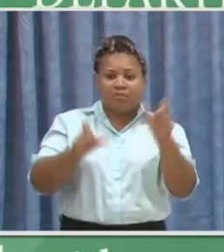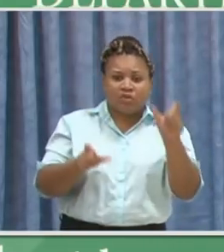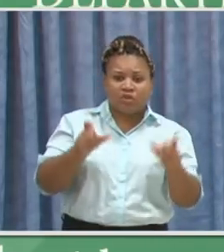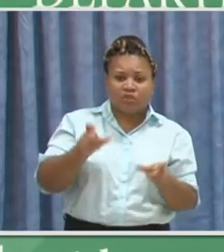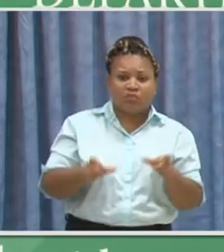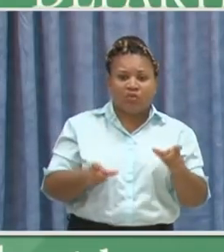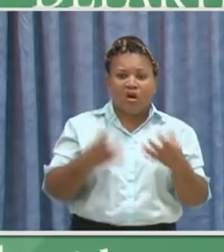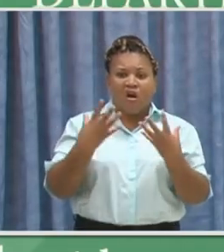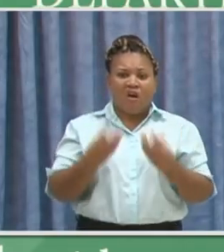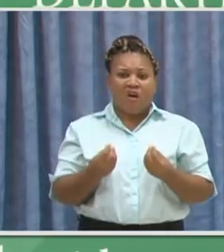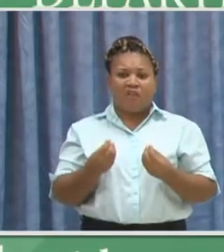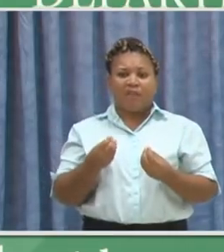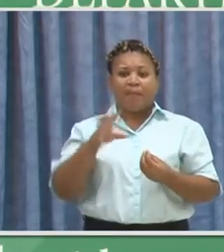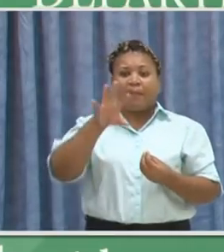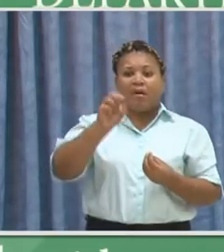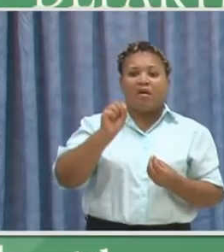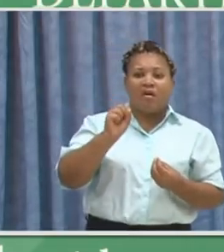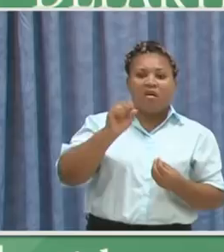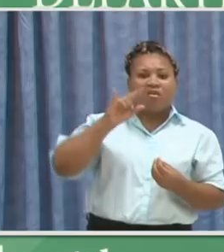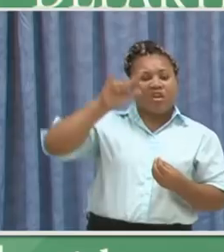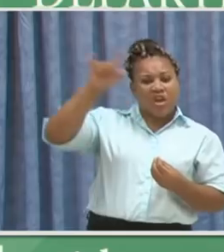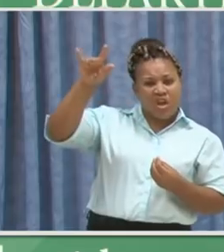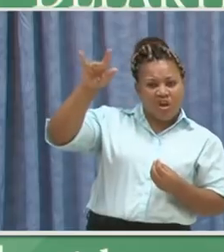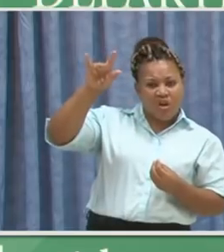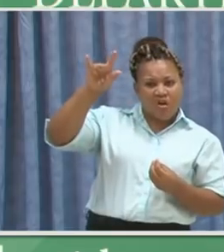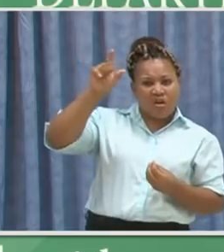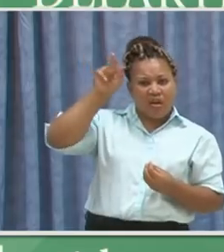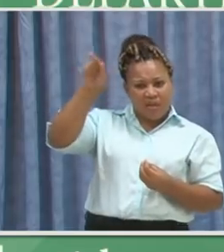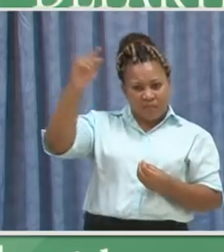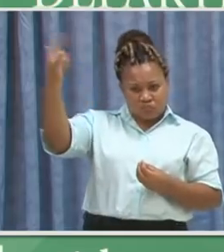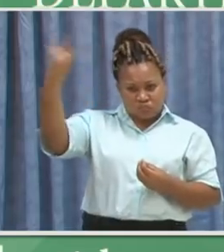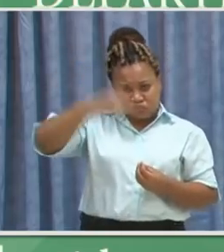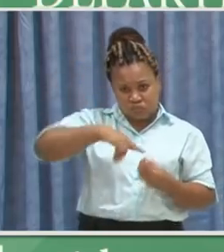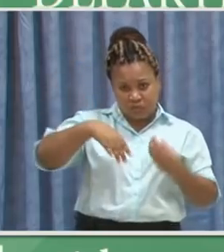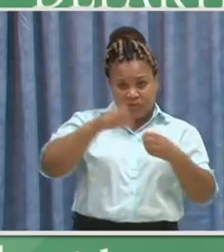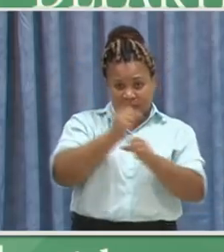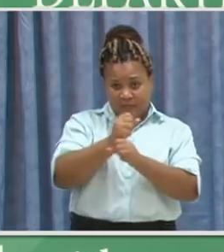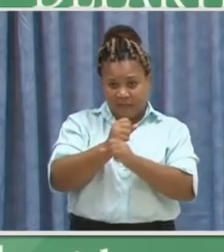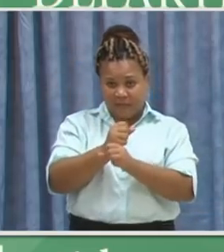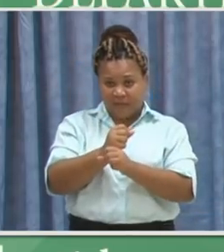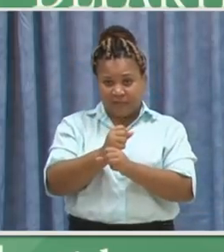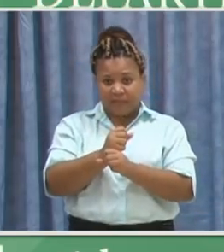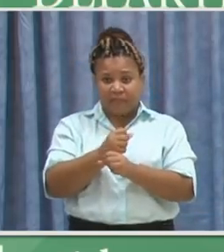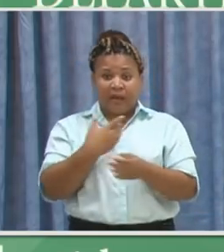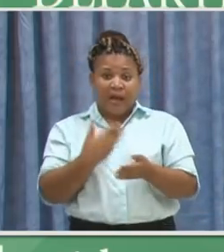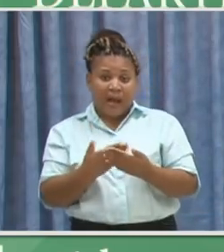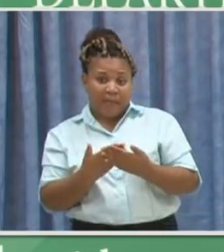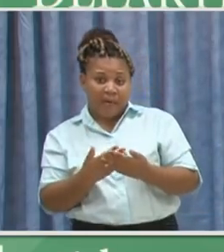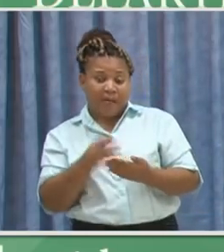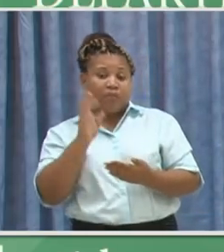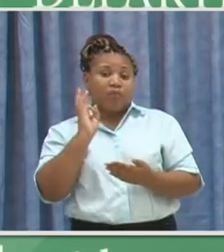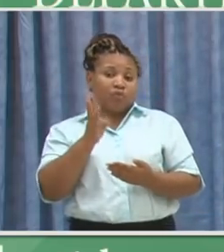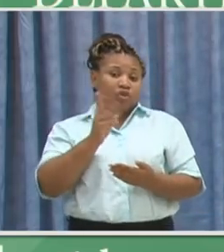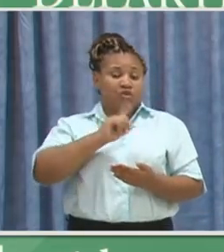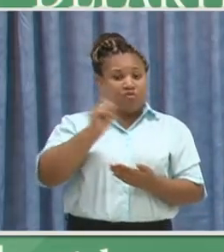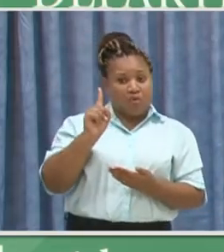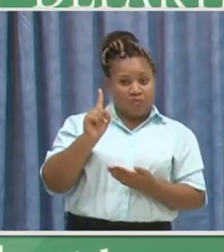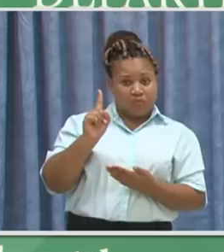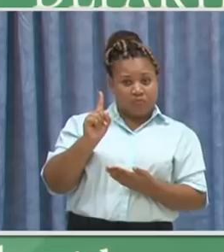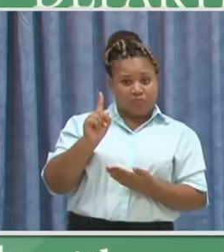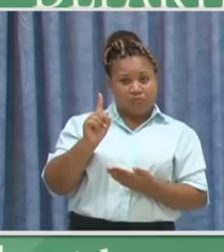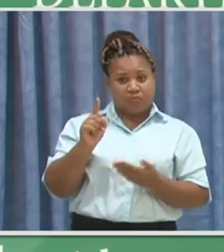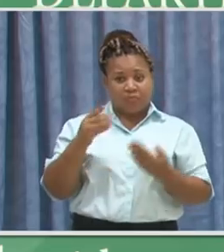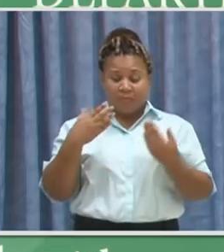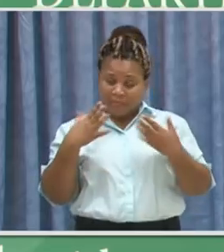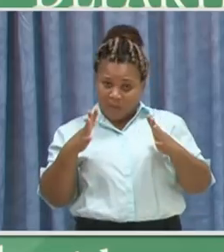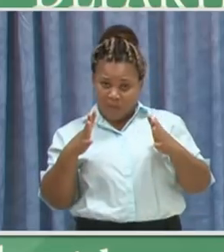Moi je fais sortir une fois aussi qui voyage en zin et pour bien encadrer en bas un advisory qui